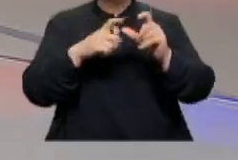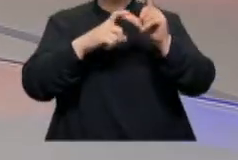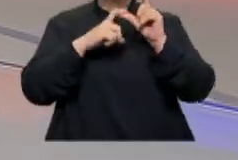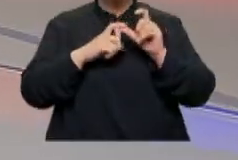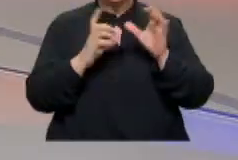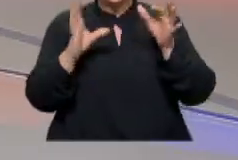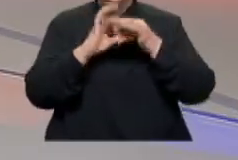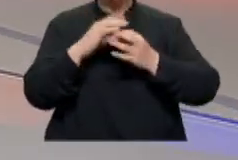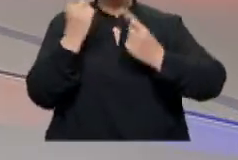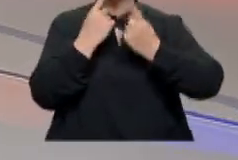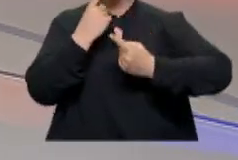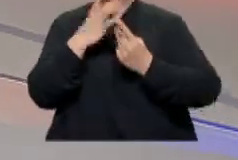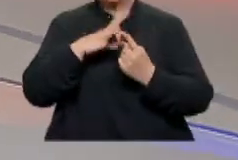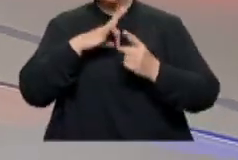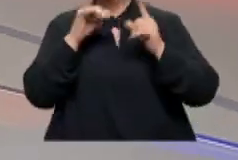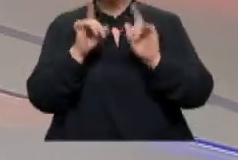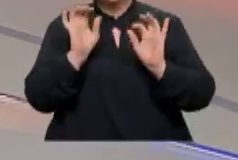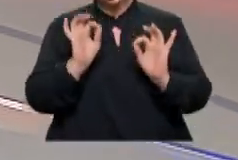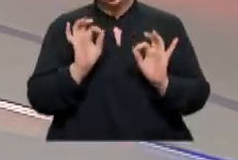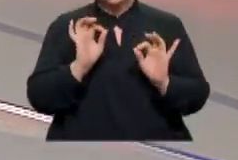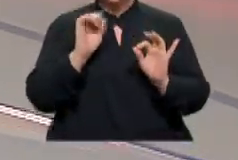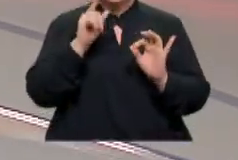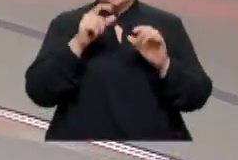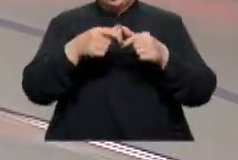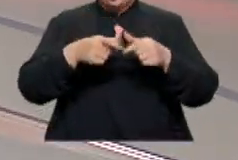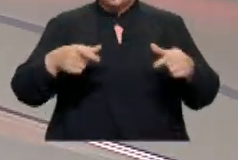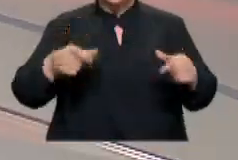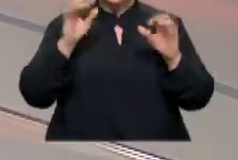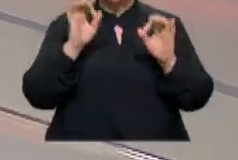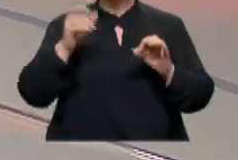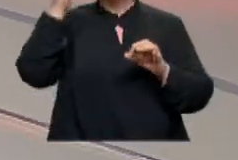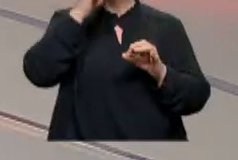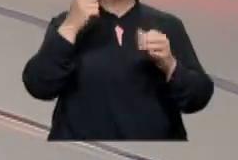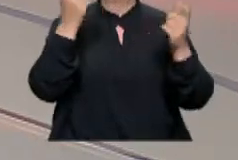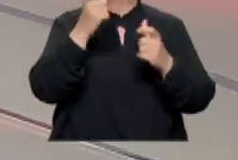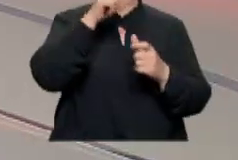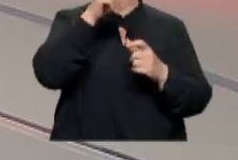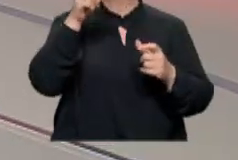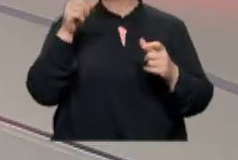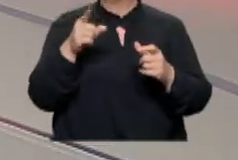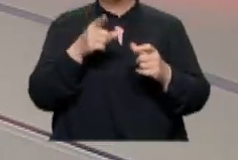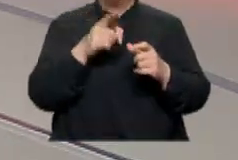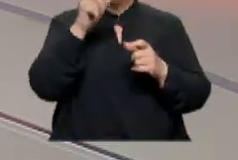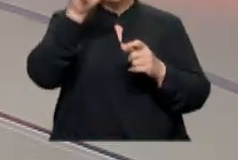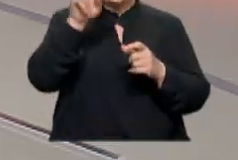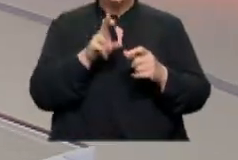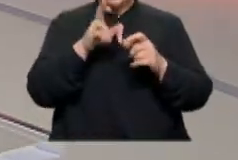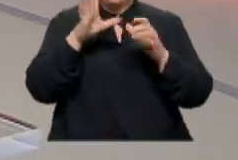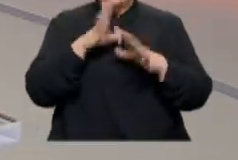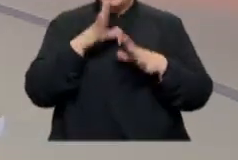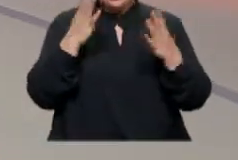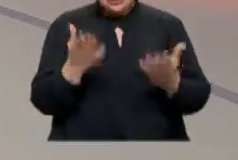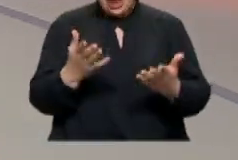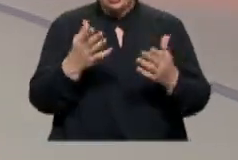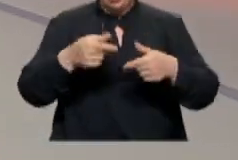sorulara dair bir şeyler söylemek istiyorum. Şudur, bu arada altyazıyla biz sürekli ülkenin neresinde bir işte iftar